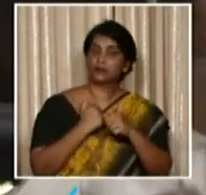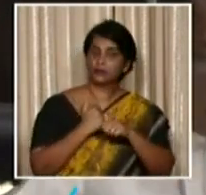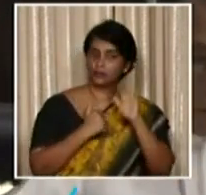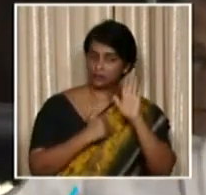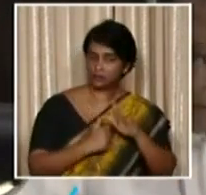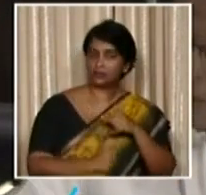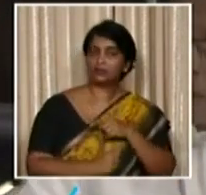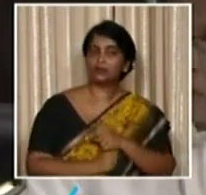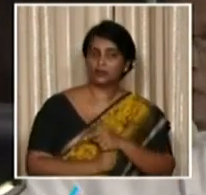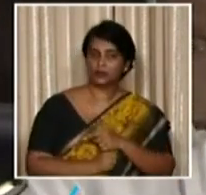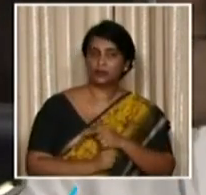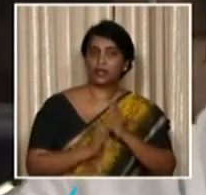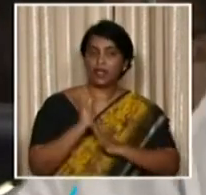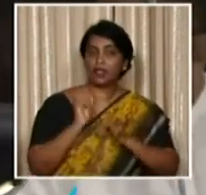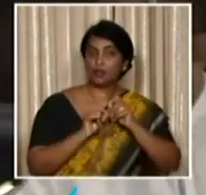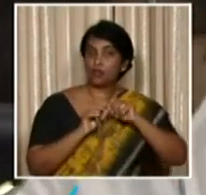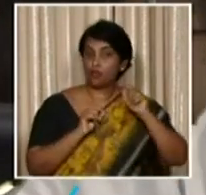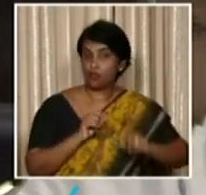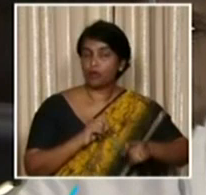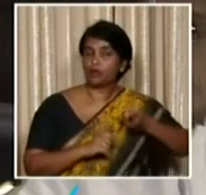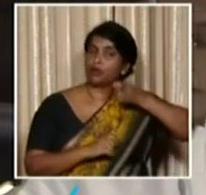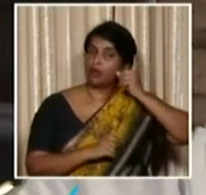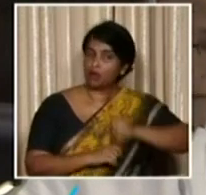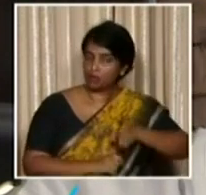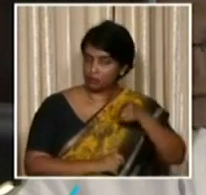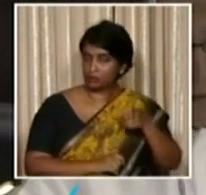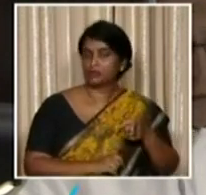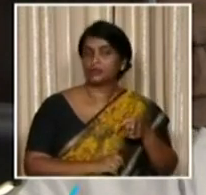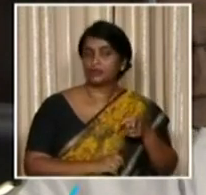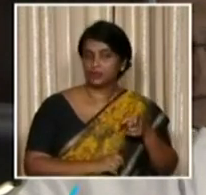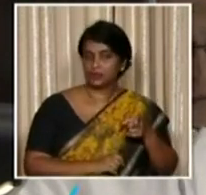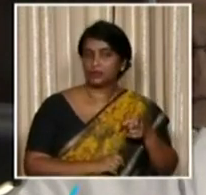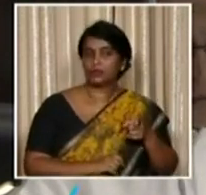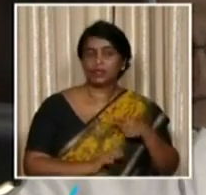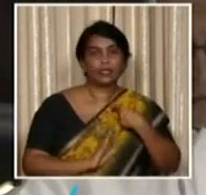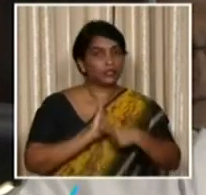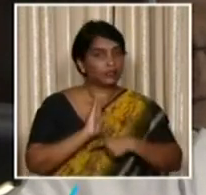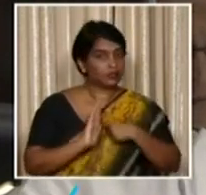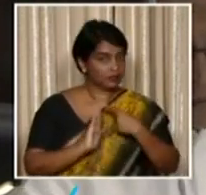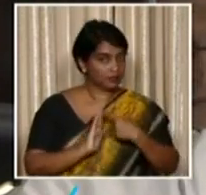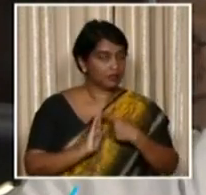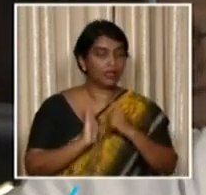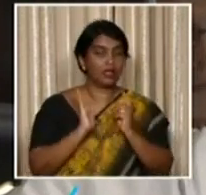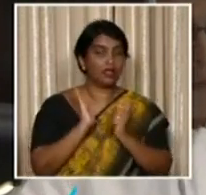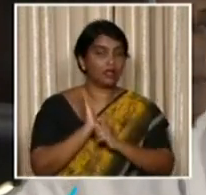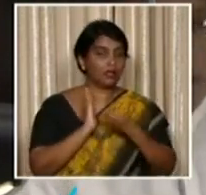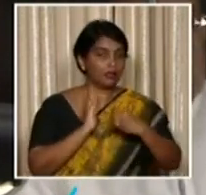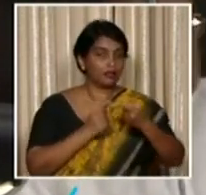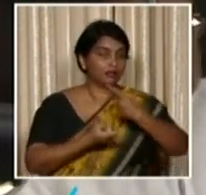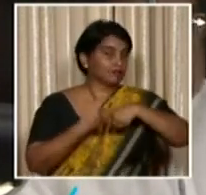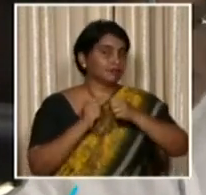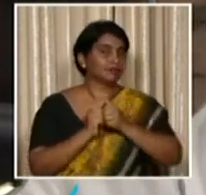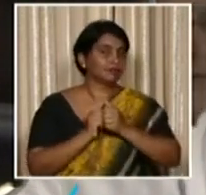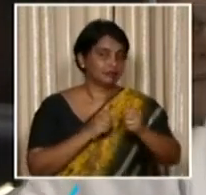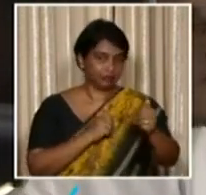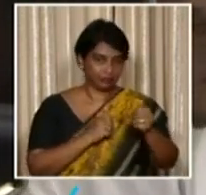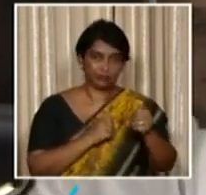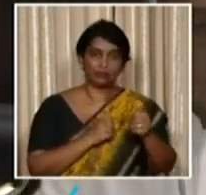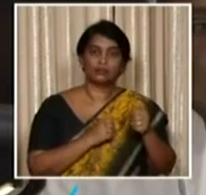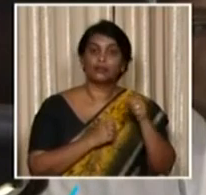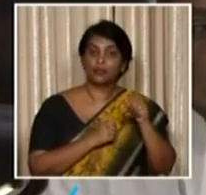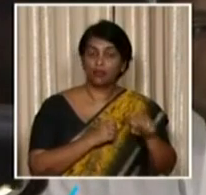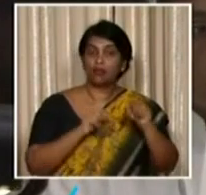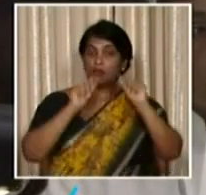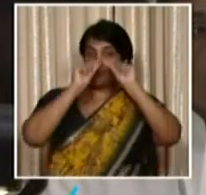ලදුව, අමාත්‍ය මණ්ඩලය විසින් අනුමත කරන ලද ශ්‍රී ලංකාවේ ණය ප්‍රතිව්‍යුහගත කරණය